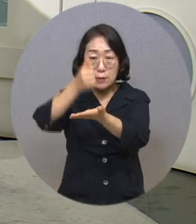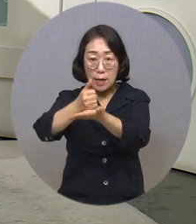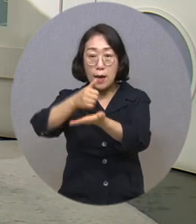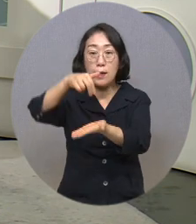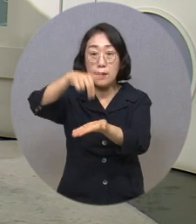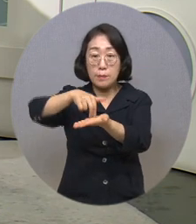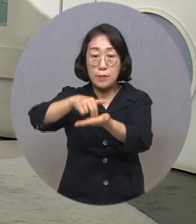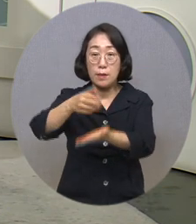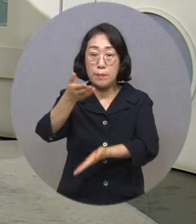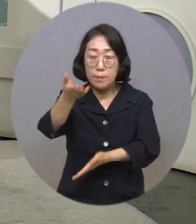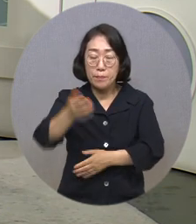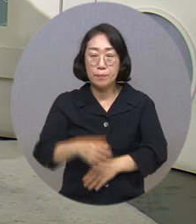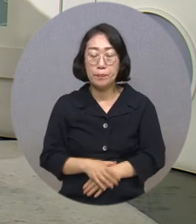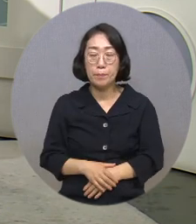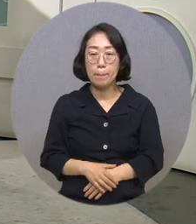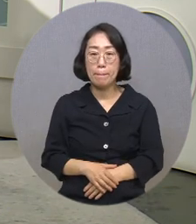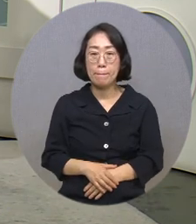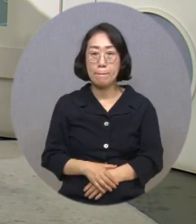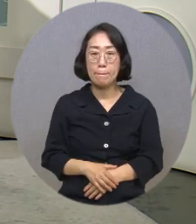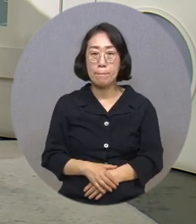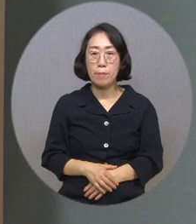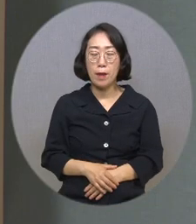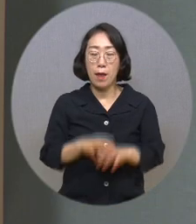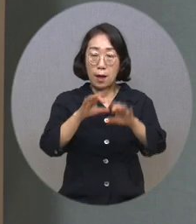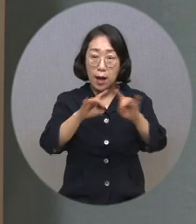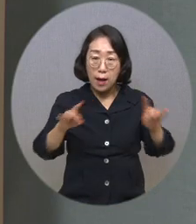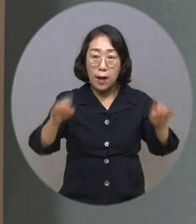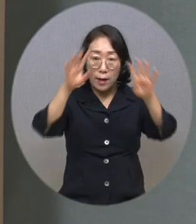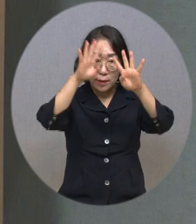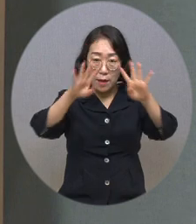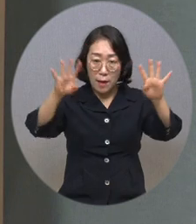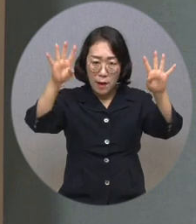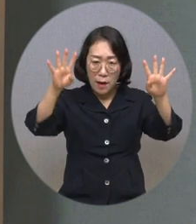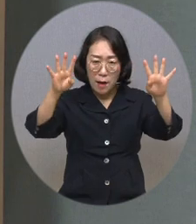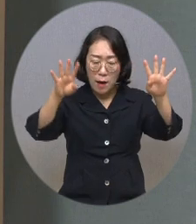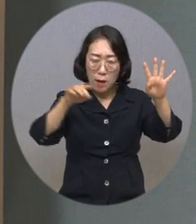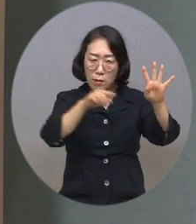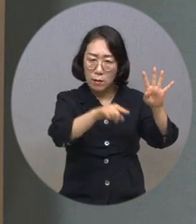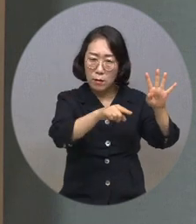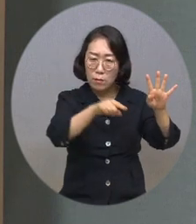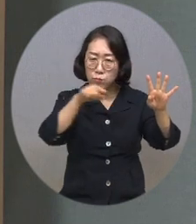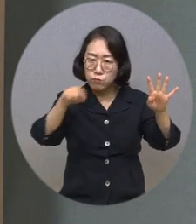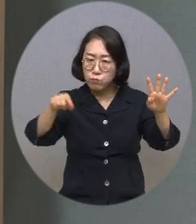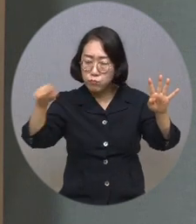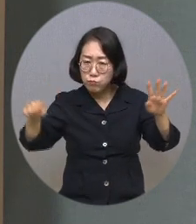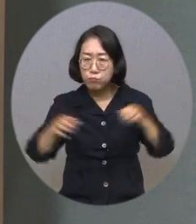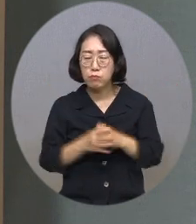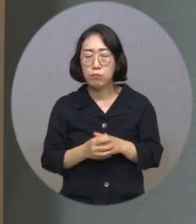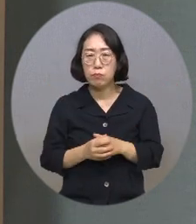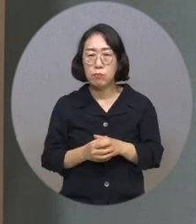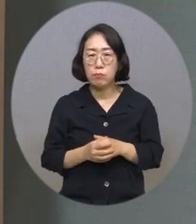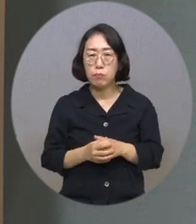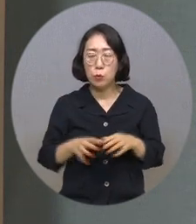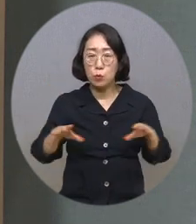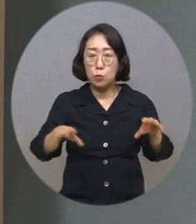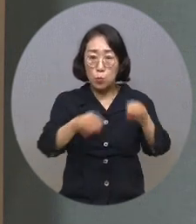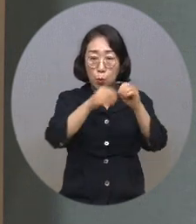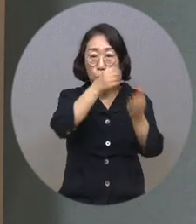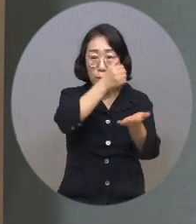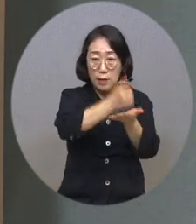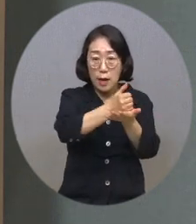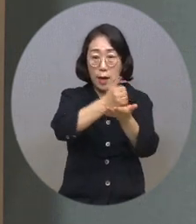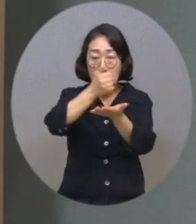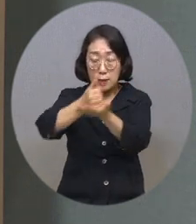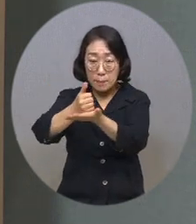입장으로 아마 그게 각 대학의 성격상 꼭 각 대학의 총장님들의 여러